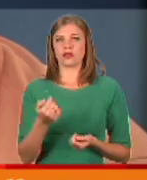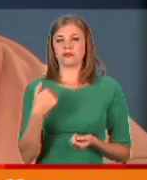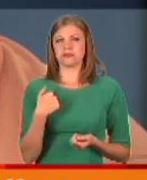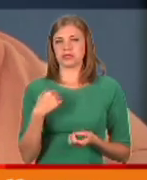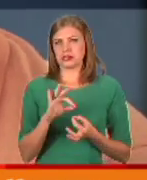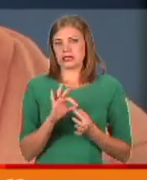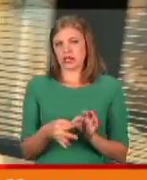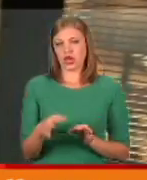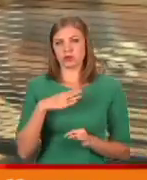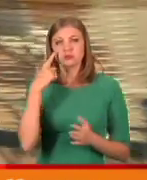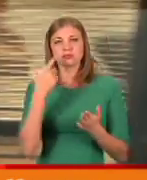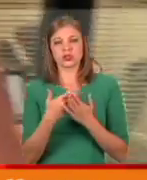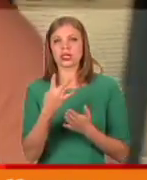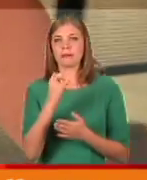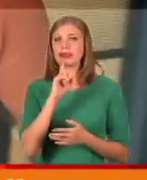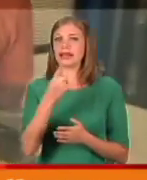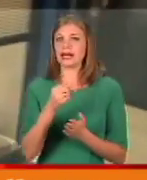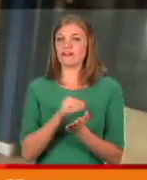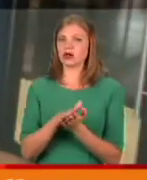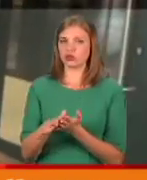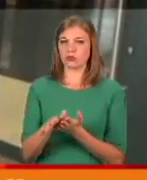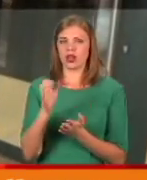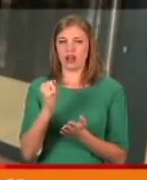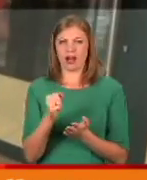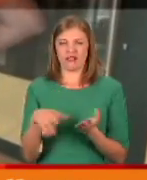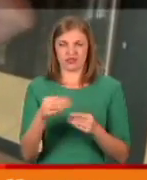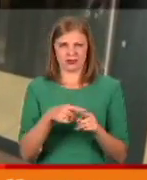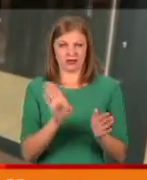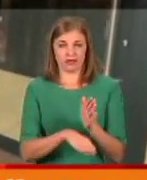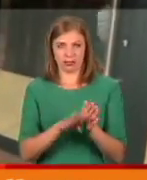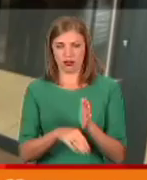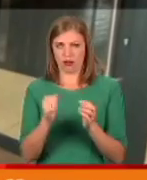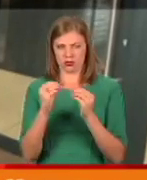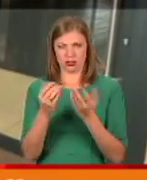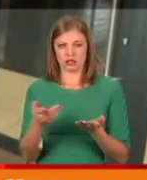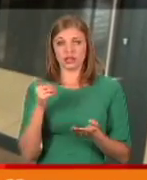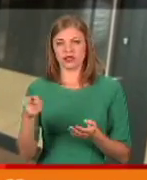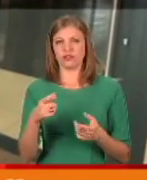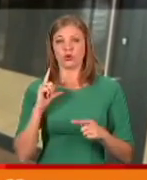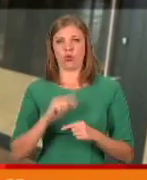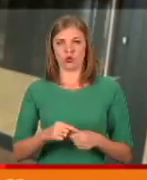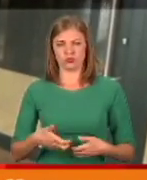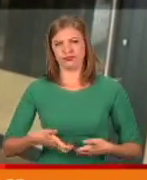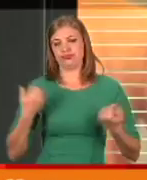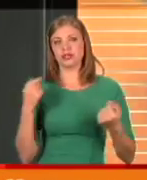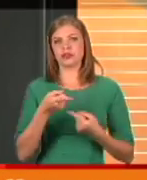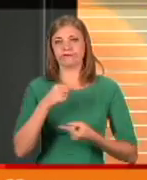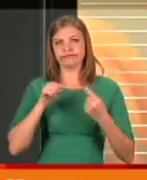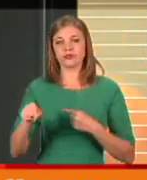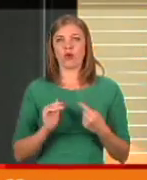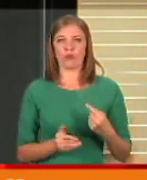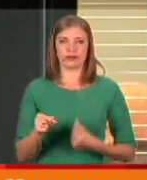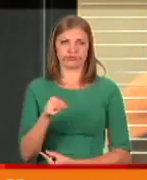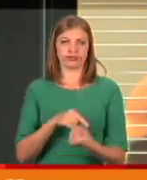складно було допустити, що треба не рік витратити на ці всі елементарні речі, а 10. Він скидає костюми, повертається у природне для нього